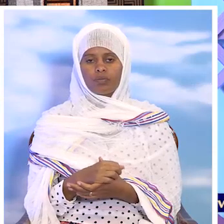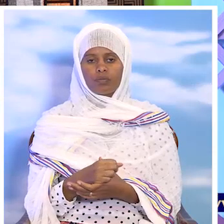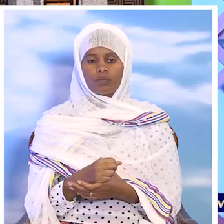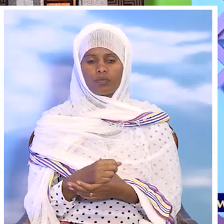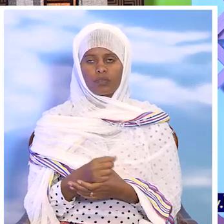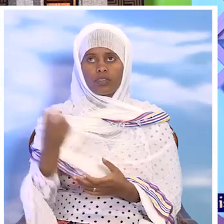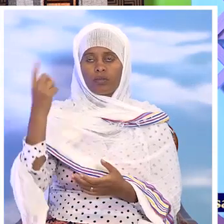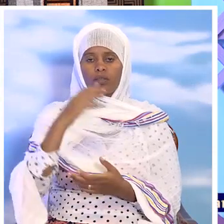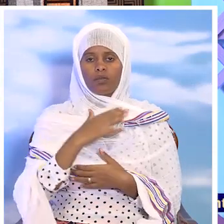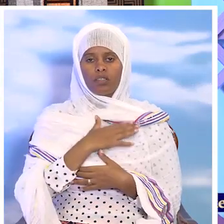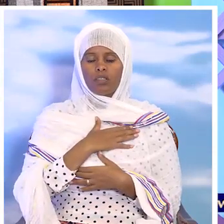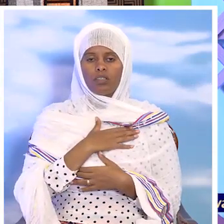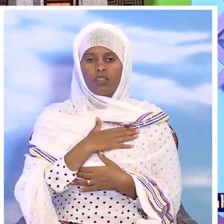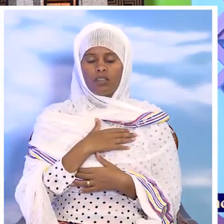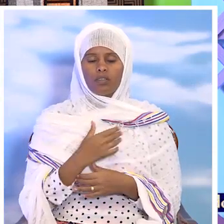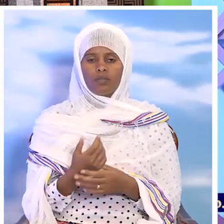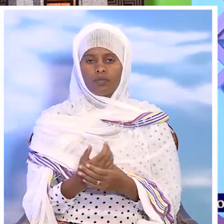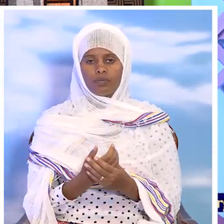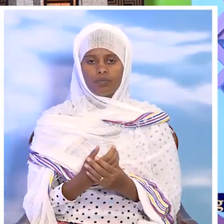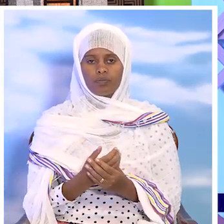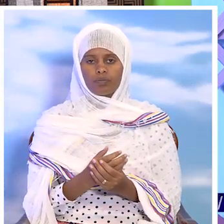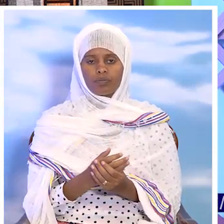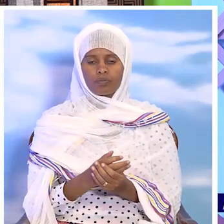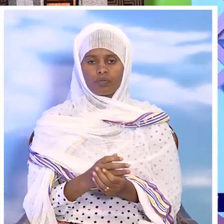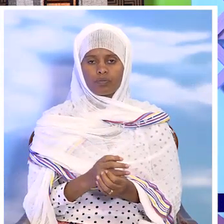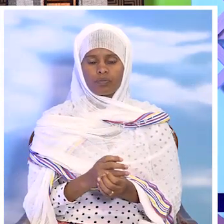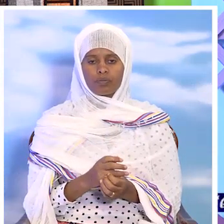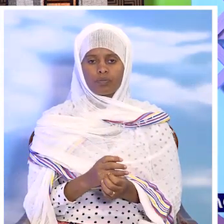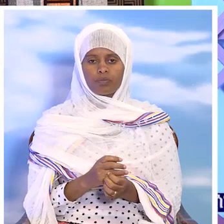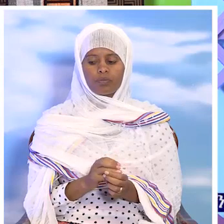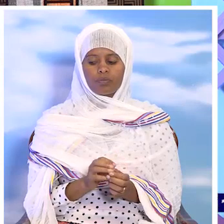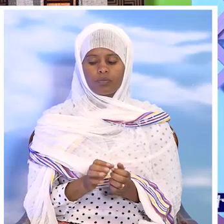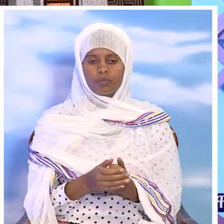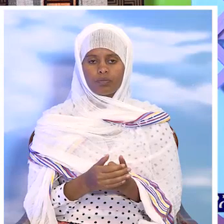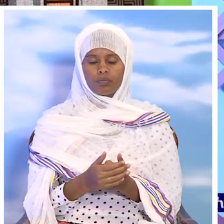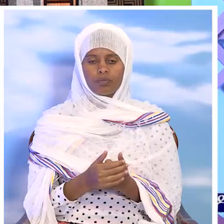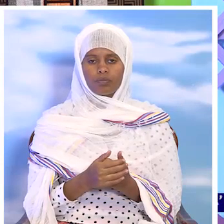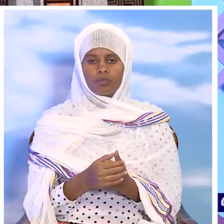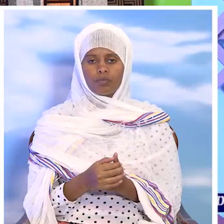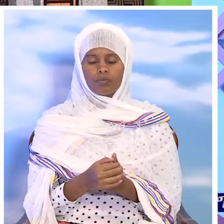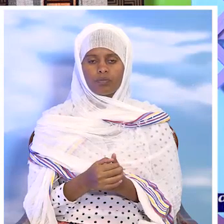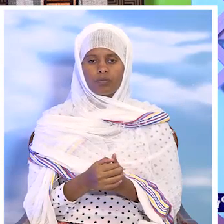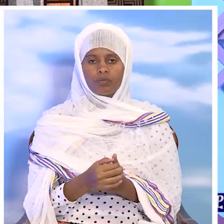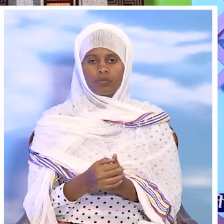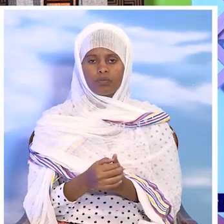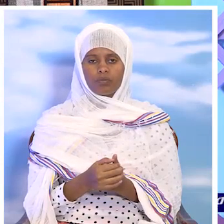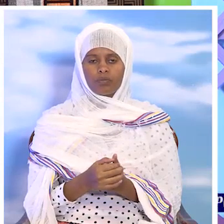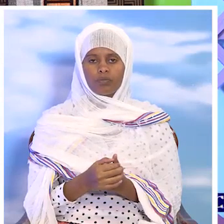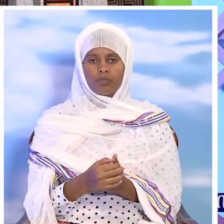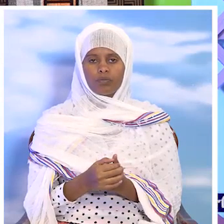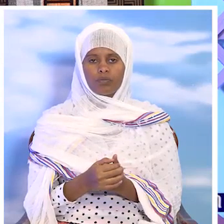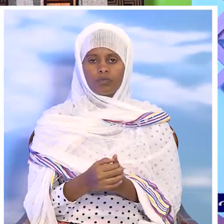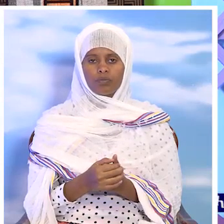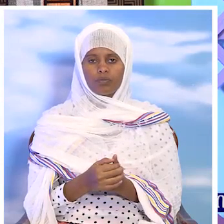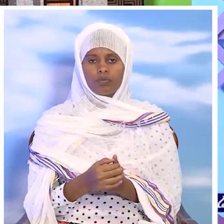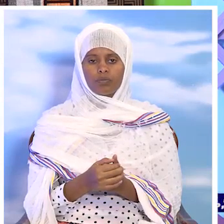ጎይታ የሱስ ክርስቶስ ወሰሚኦ እግዚ ኢየሱስ ከመ ኣሃዝዎ ወሰሚኦ እግዚ ኢየሱስ ከመ